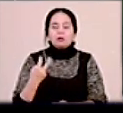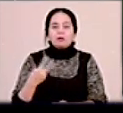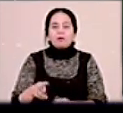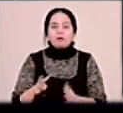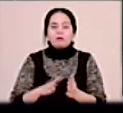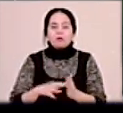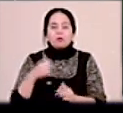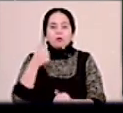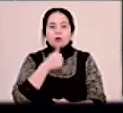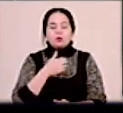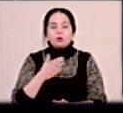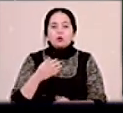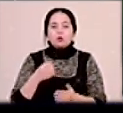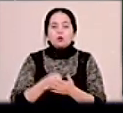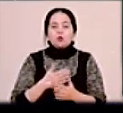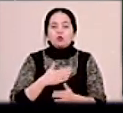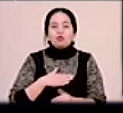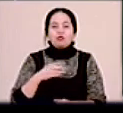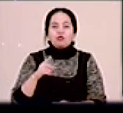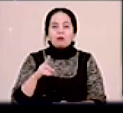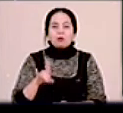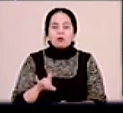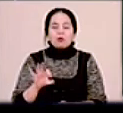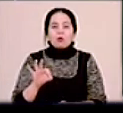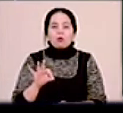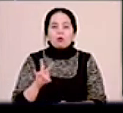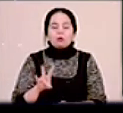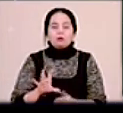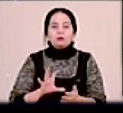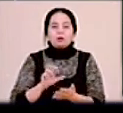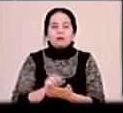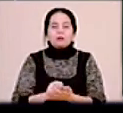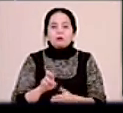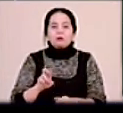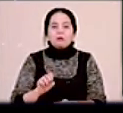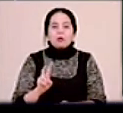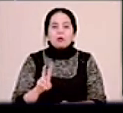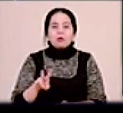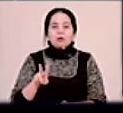329 году до нашей эры он захватил Бактрию.